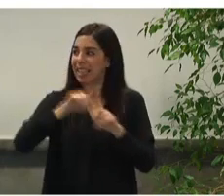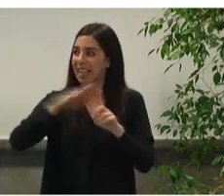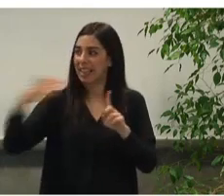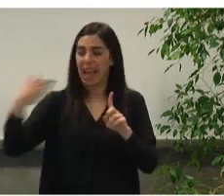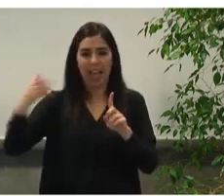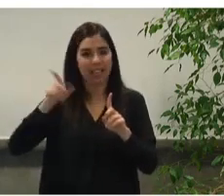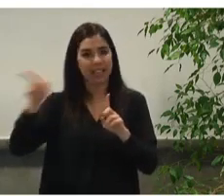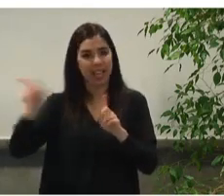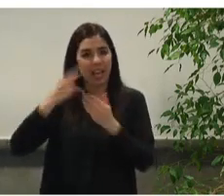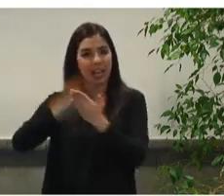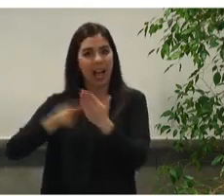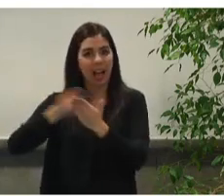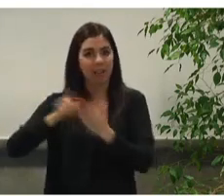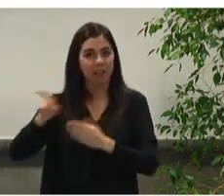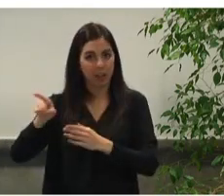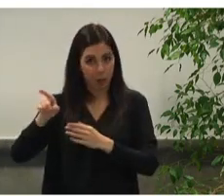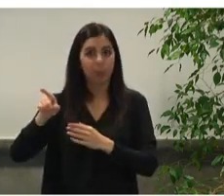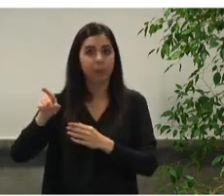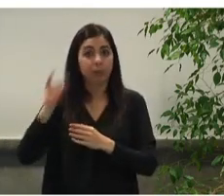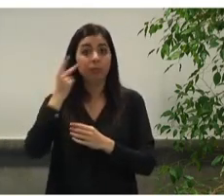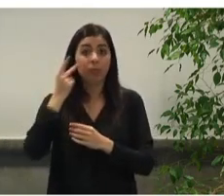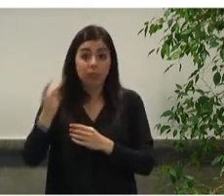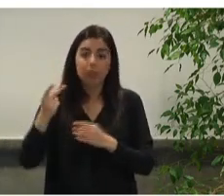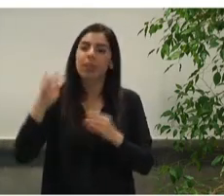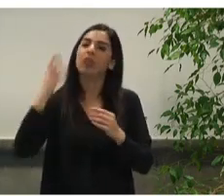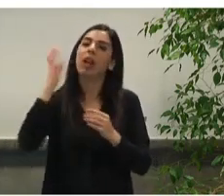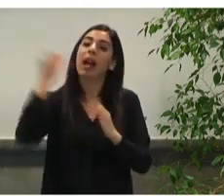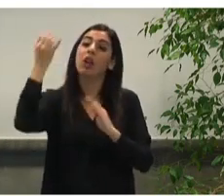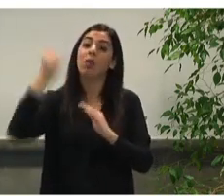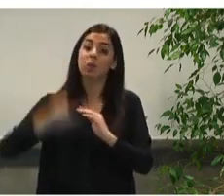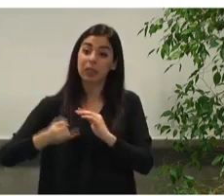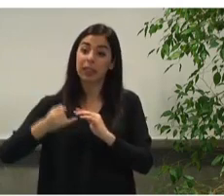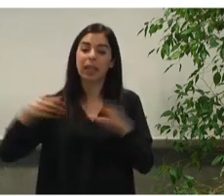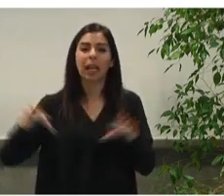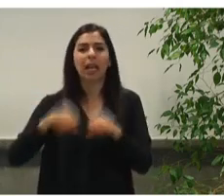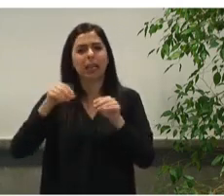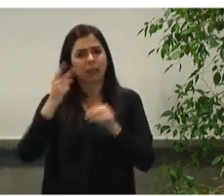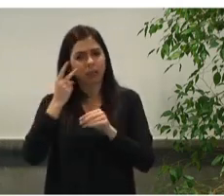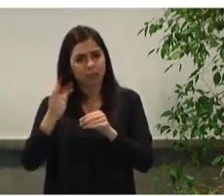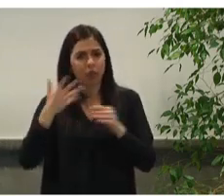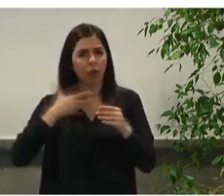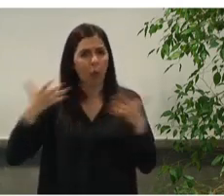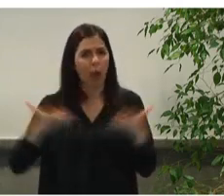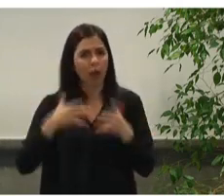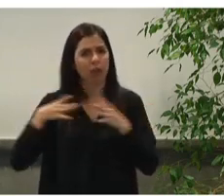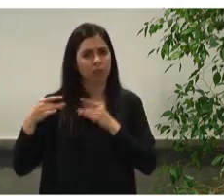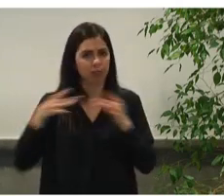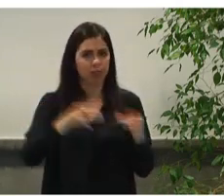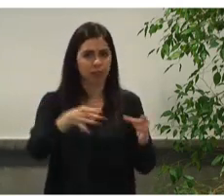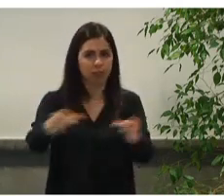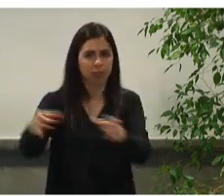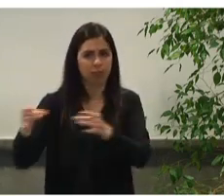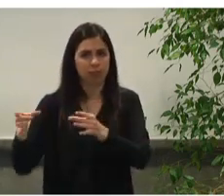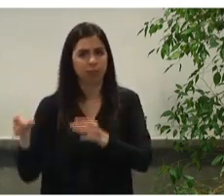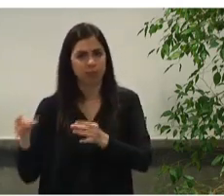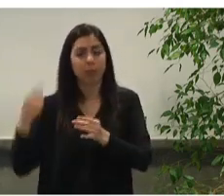che a partire dalla fine di gennaio c'era qualche cluster di trasmissione che però evidentemente